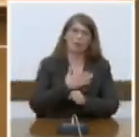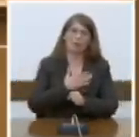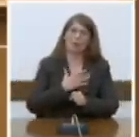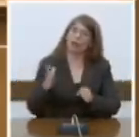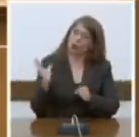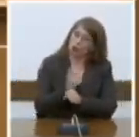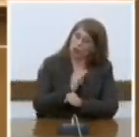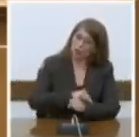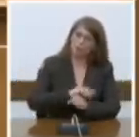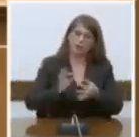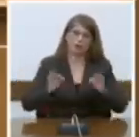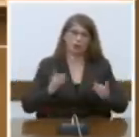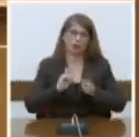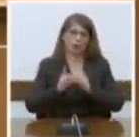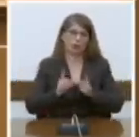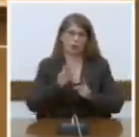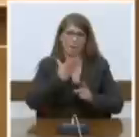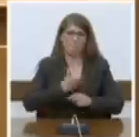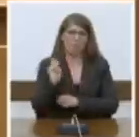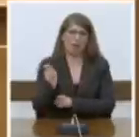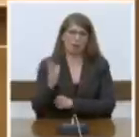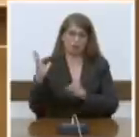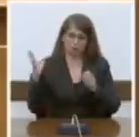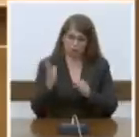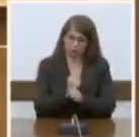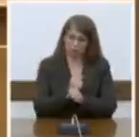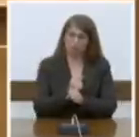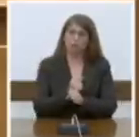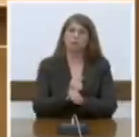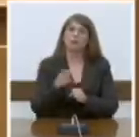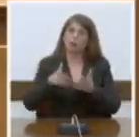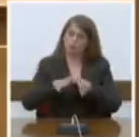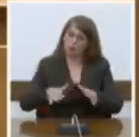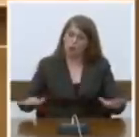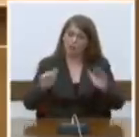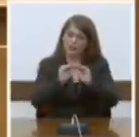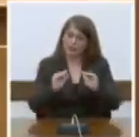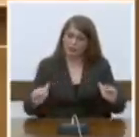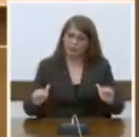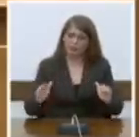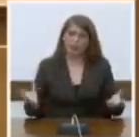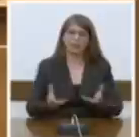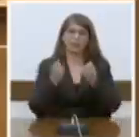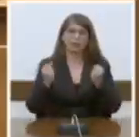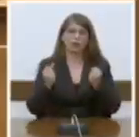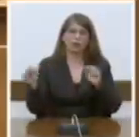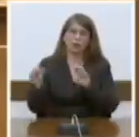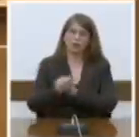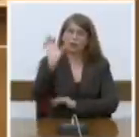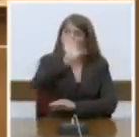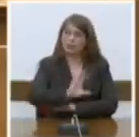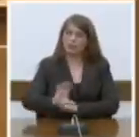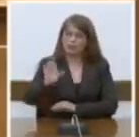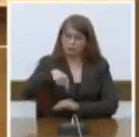την ιστορική συμφωνία των Πρεσπών, η οποία κατοχύρωσε εθνικά συμφέροντα, προώθησε την ειρήνη και εξασφάλισε την επαναφορά της Ευρώπης σε μια